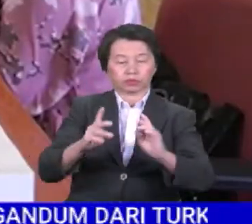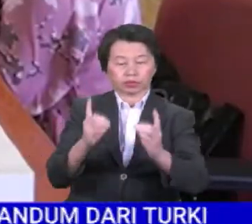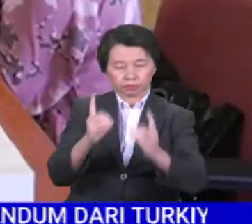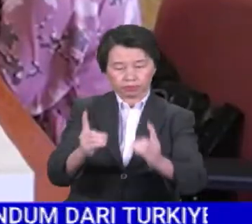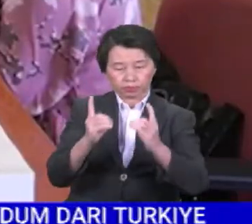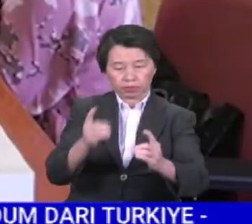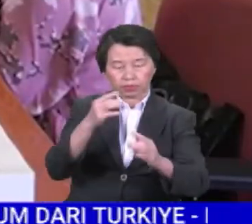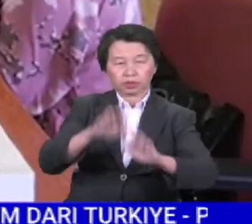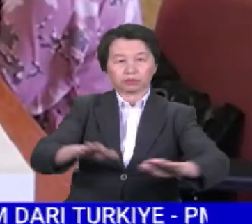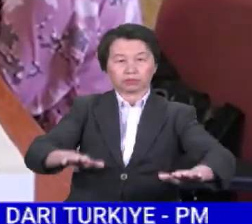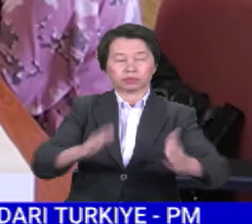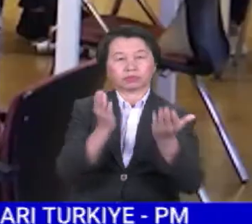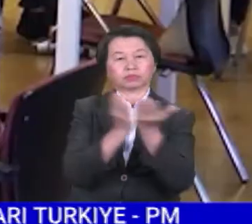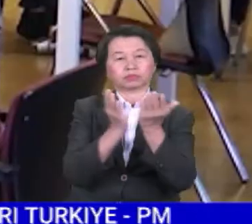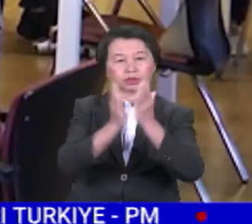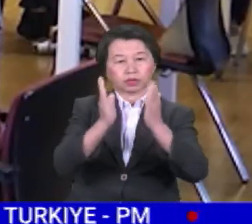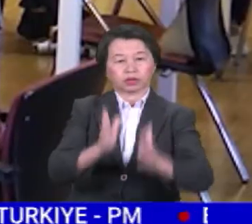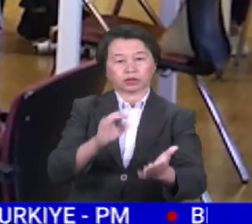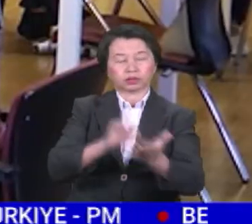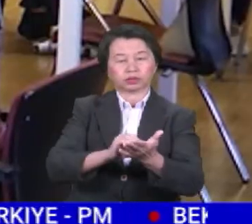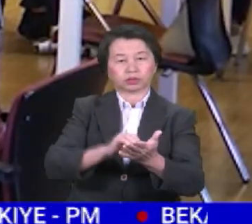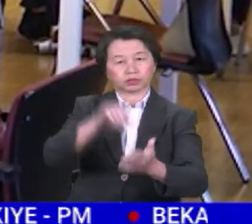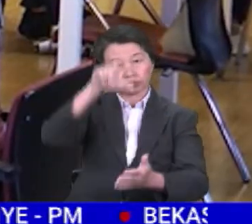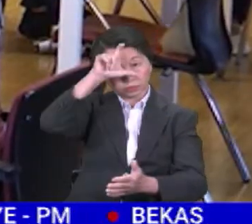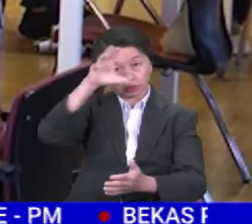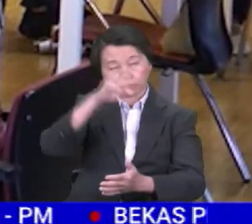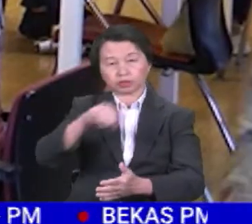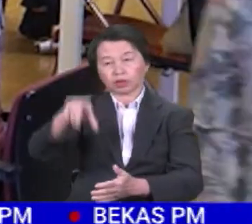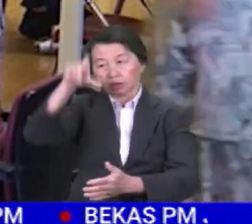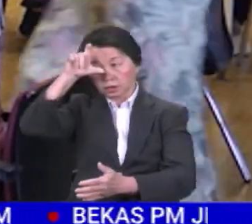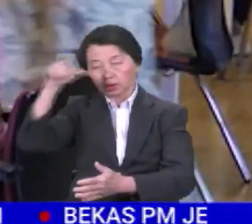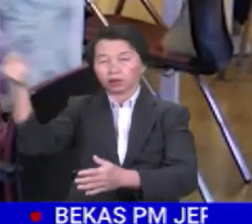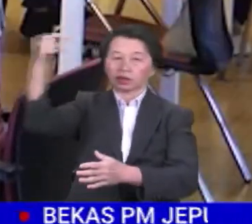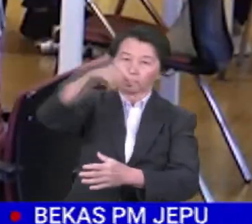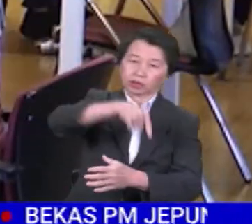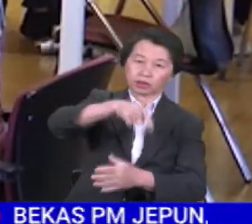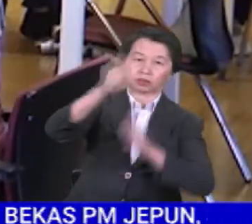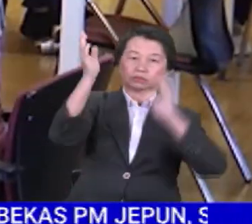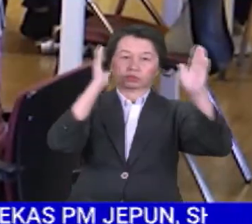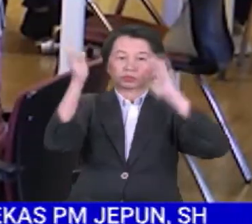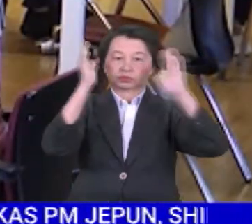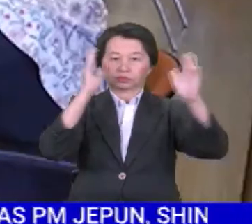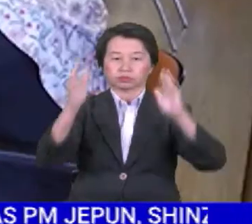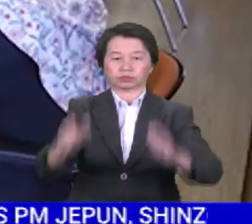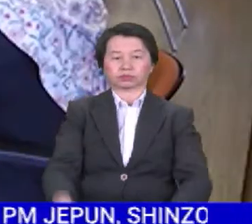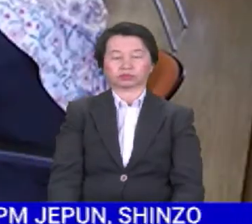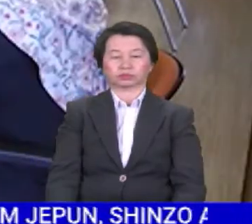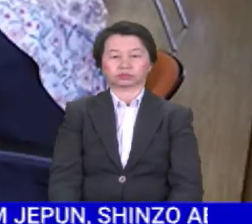pendidikan untuk pelajar Malaysia di Turki dan pelajar Turki di Malaysia.